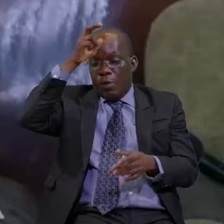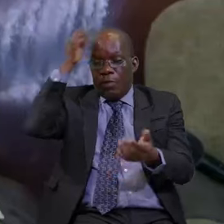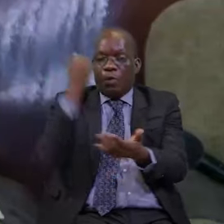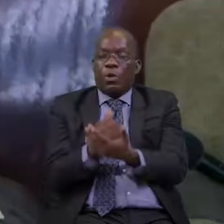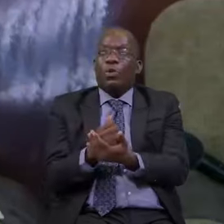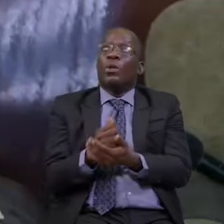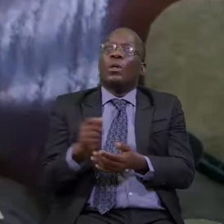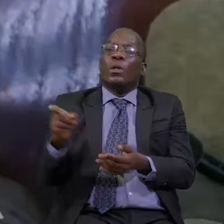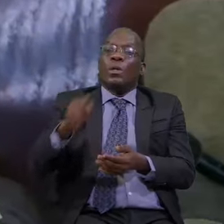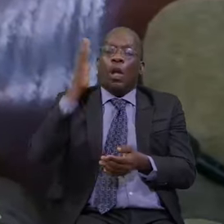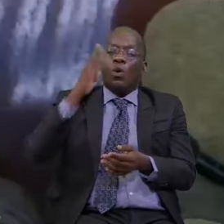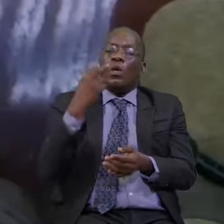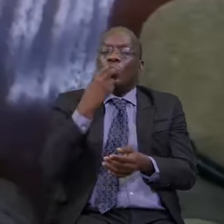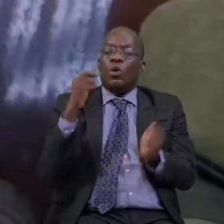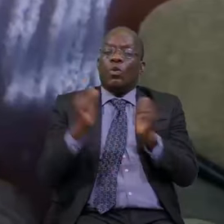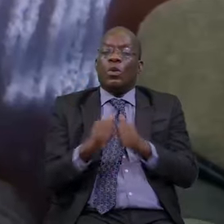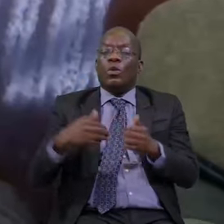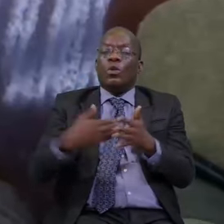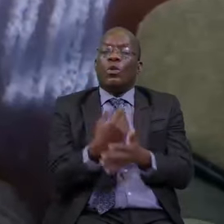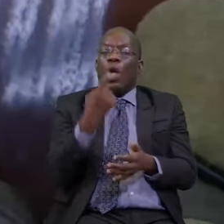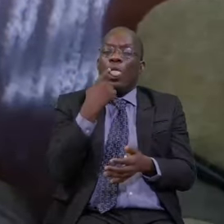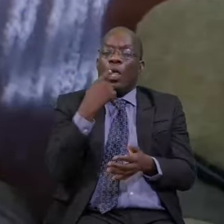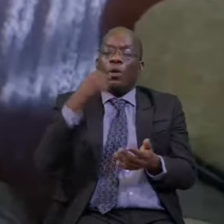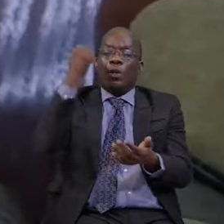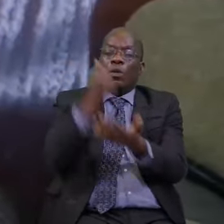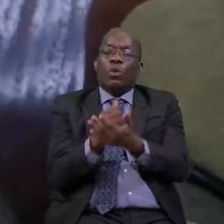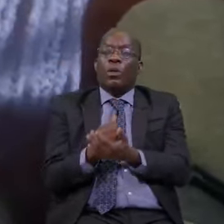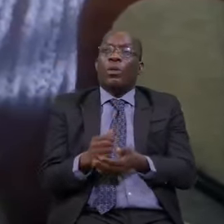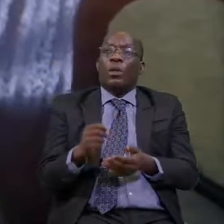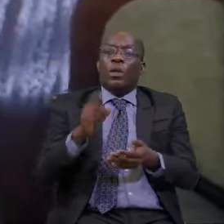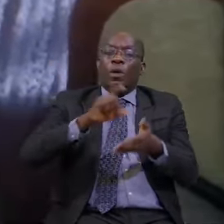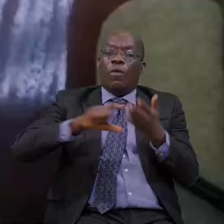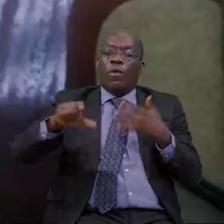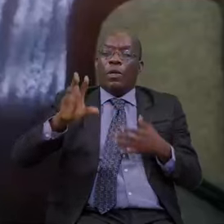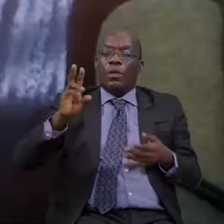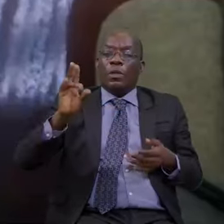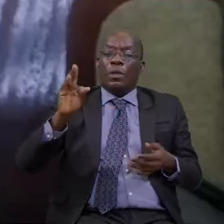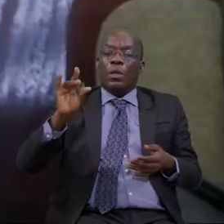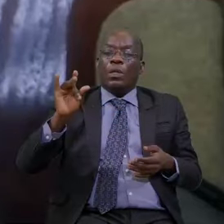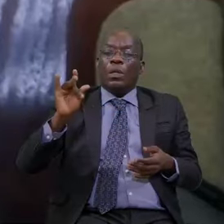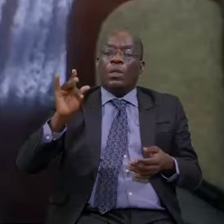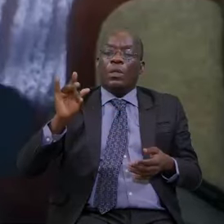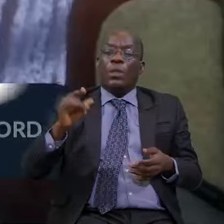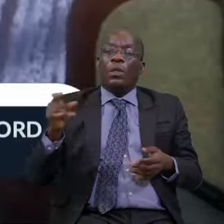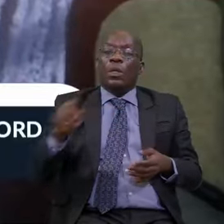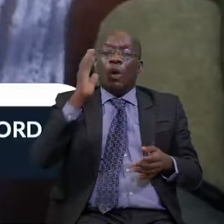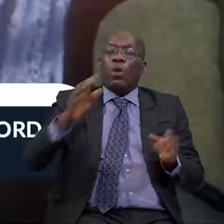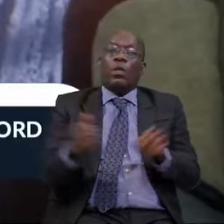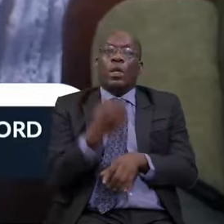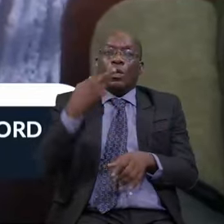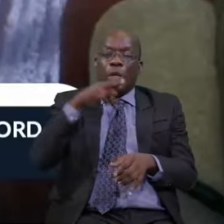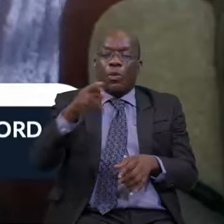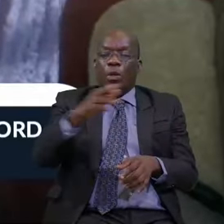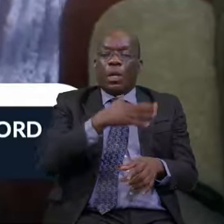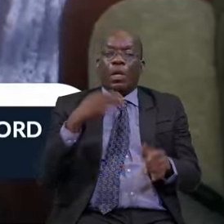Ils parleront de nouvelles langues. Verset 18, ils saisiront des serpents. Ils